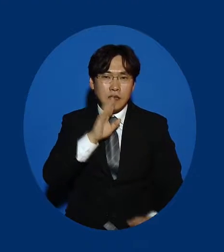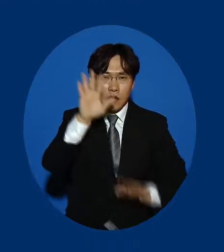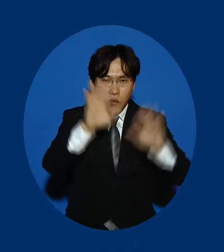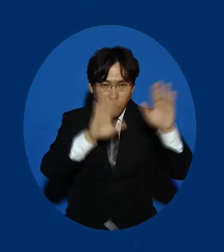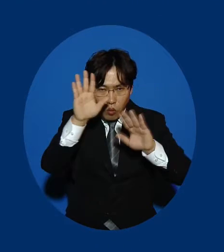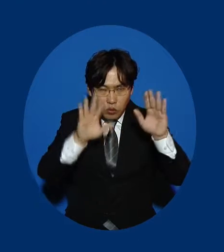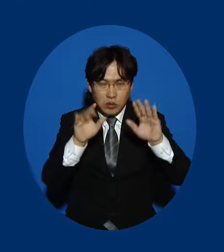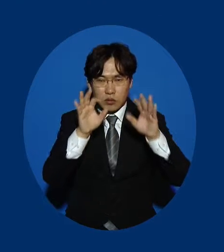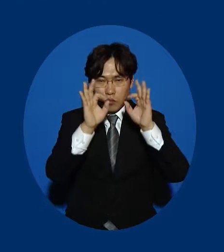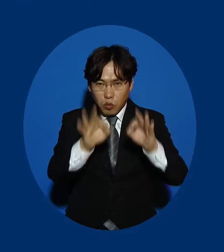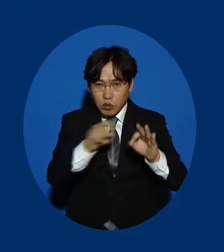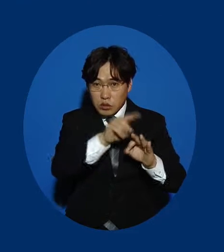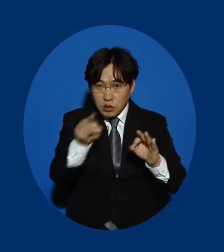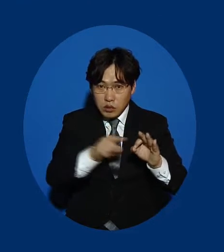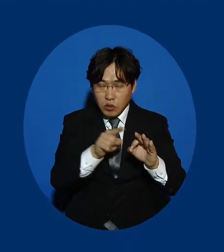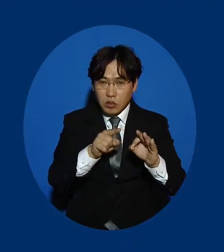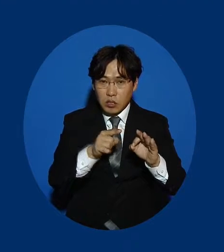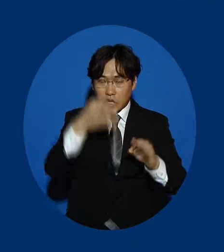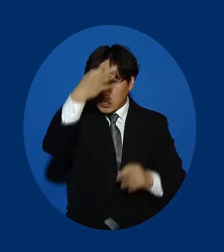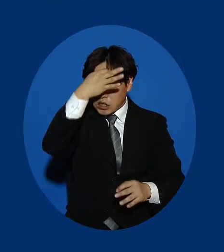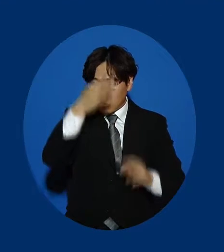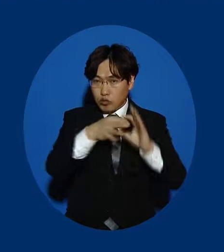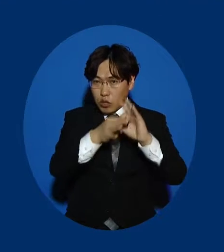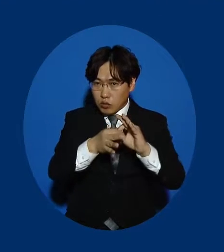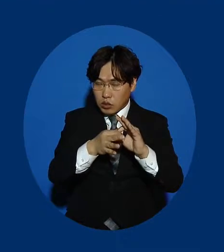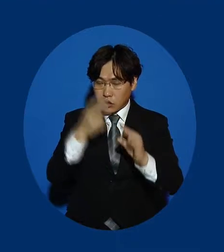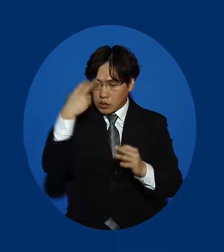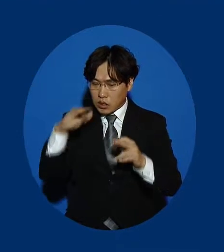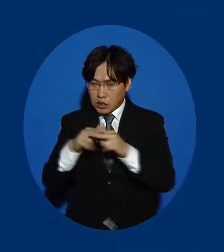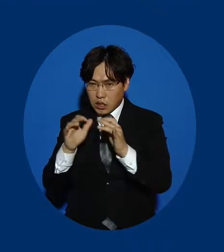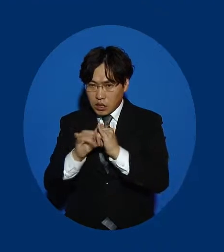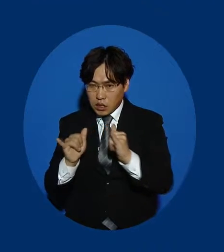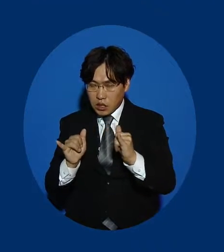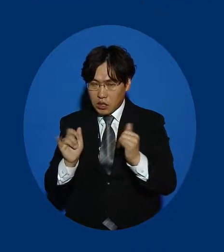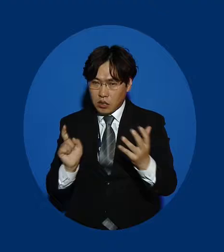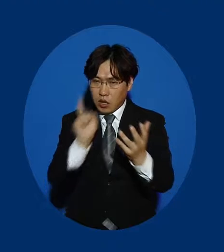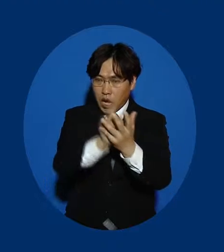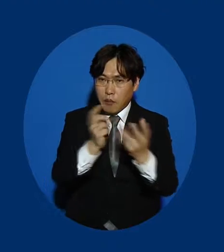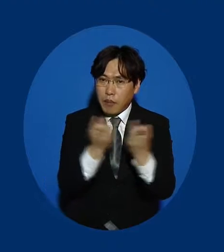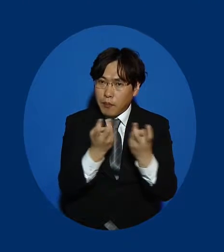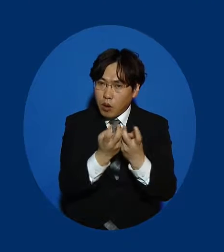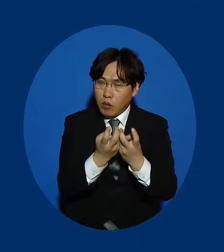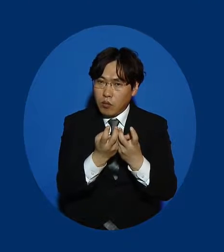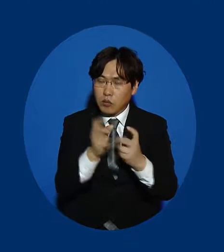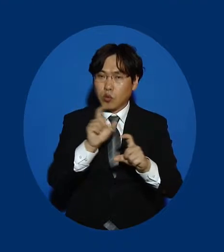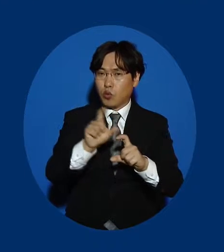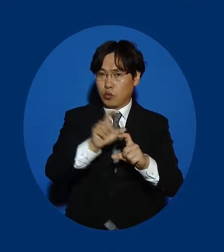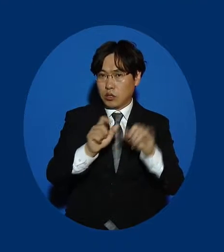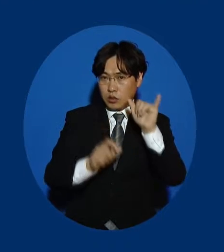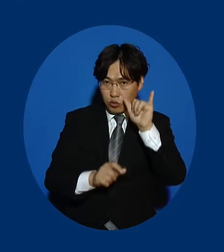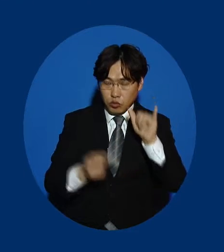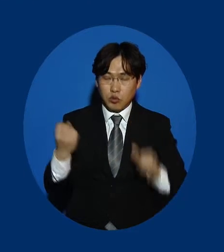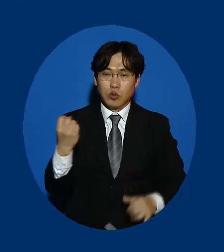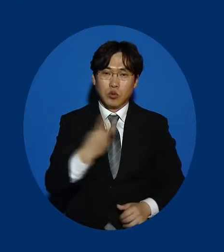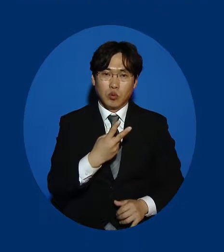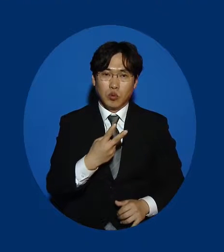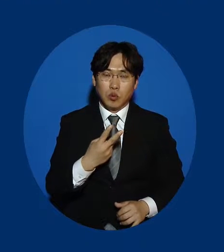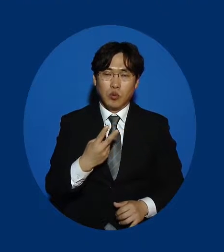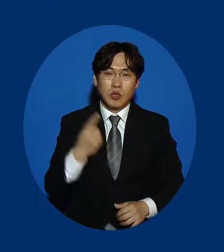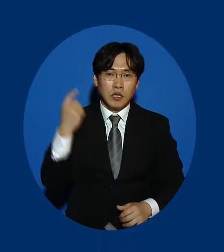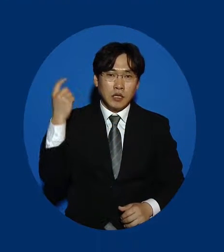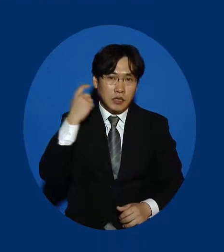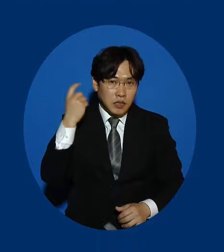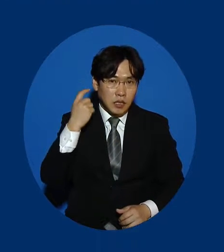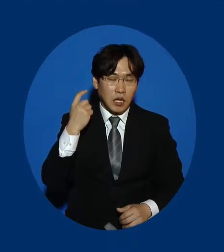단지 시각장애인들이 이걸 어떻게 접근해 풀을 것인가가 문제긴 한데 어쨌든 새로운 기술에 있어서 이 감각장애인들이 소외를